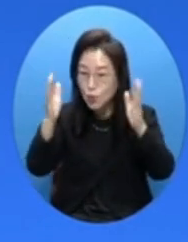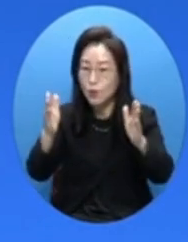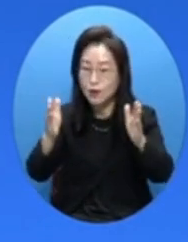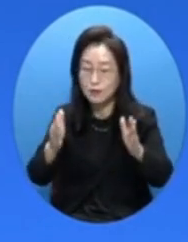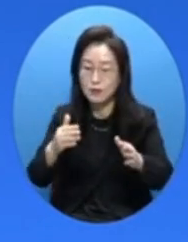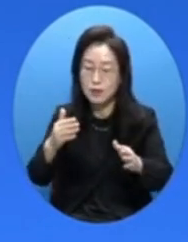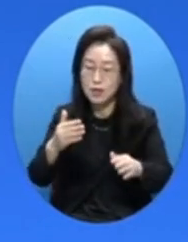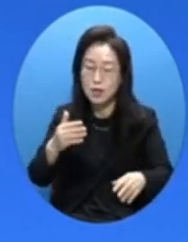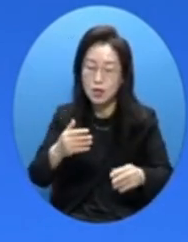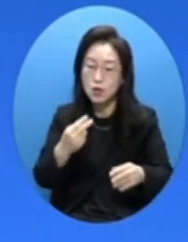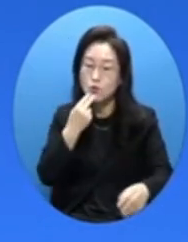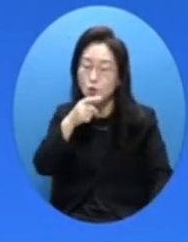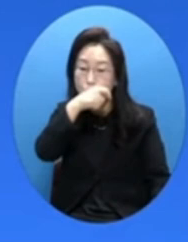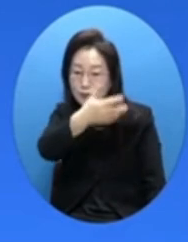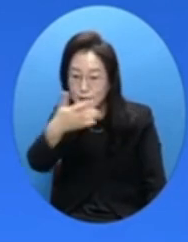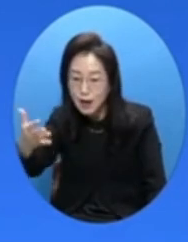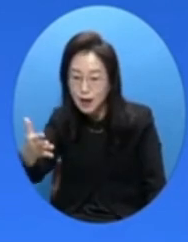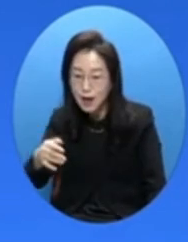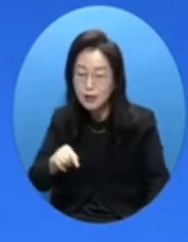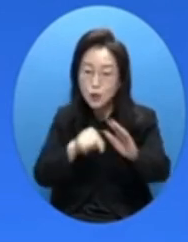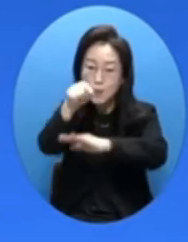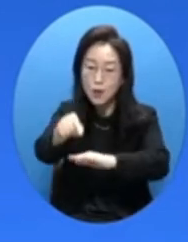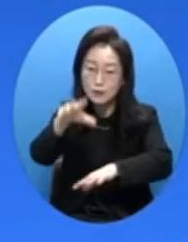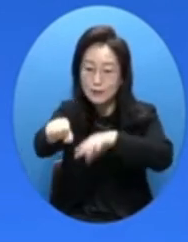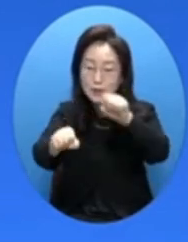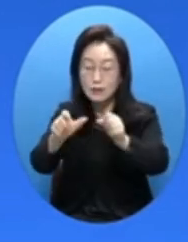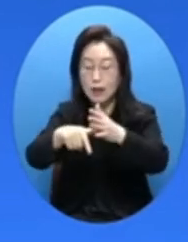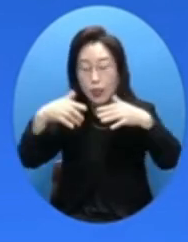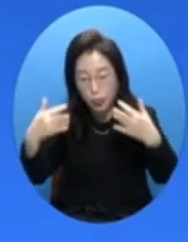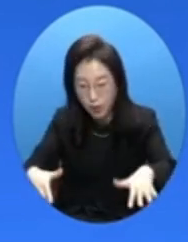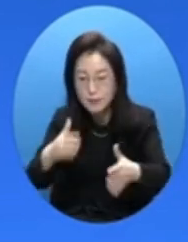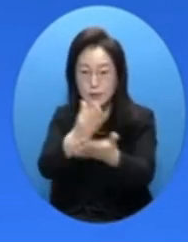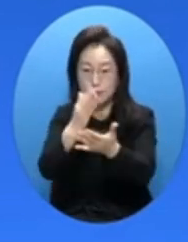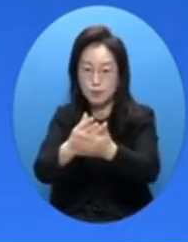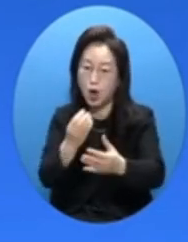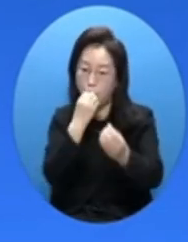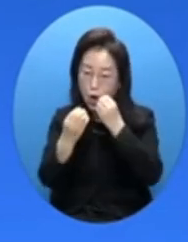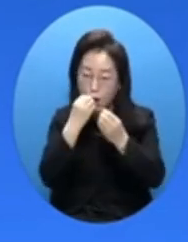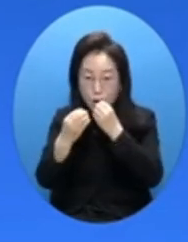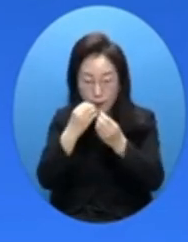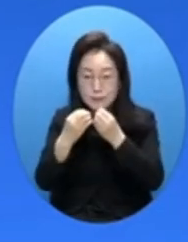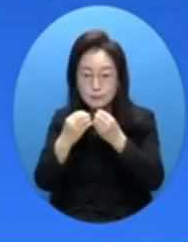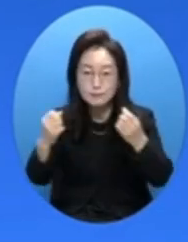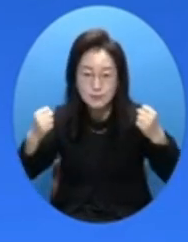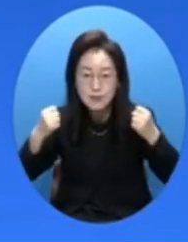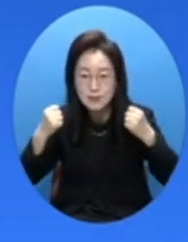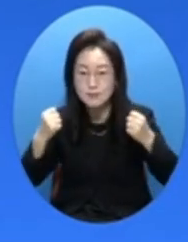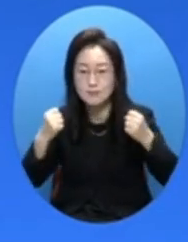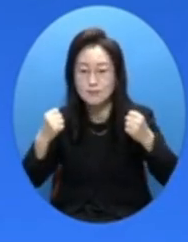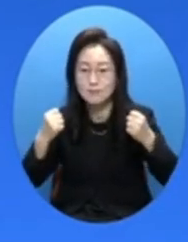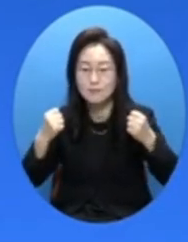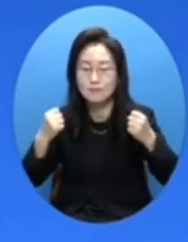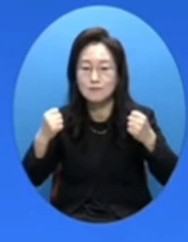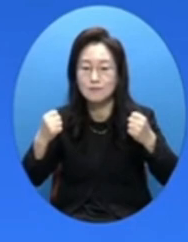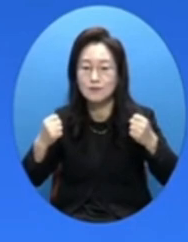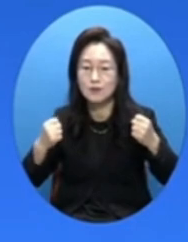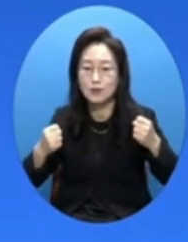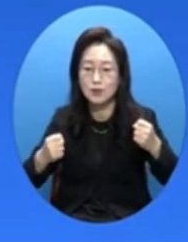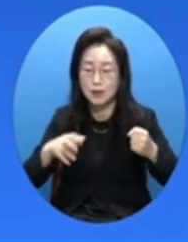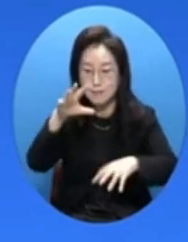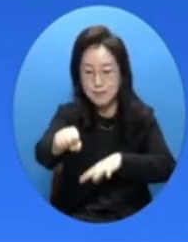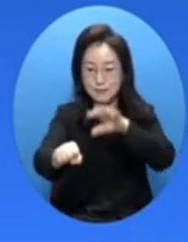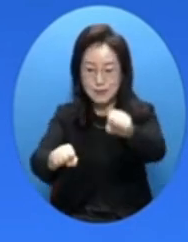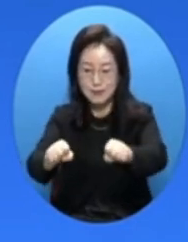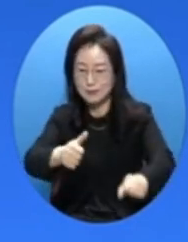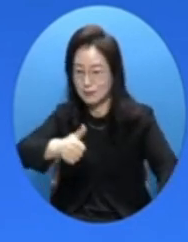요단을 건너 점령할 때 몸이 지지 않도록 양식을 통해서 몸의 건강을 얻고 우린 이 땅을